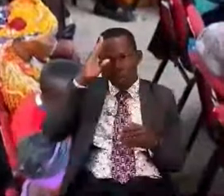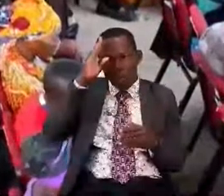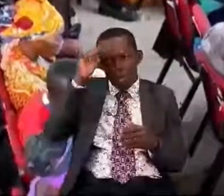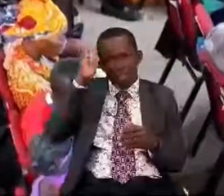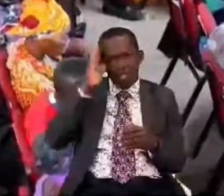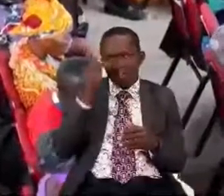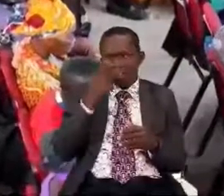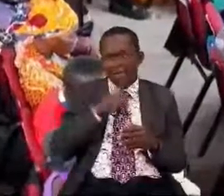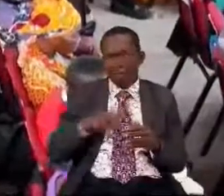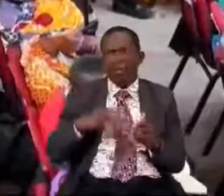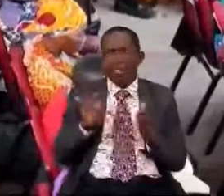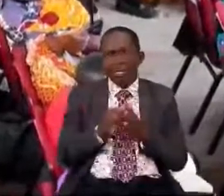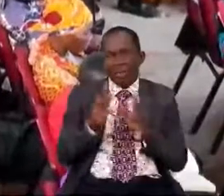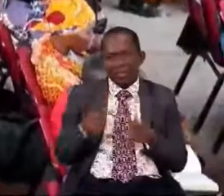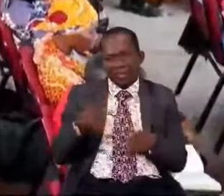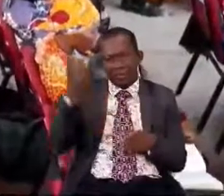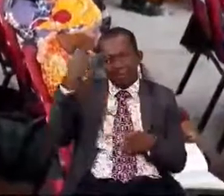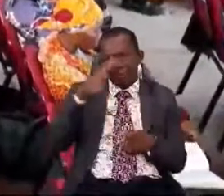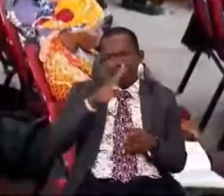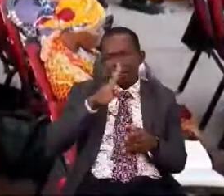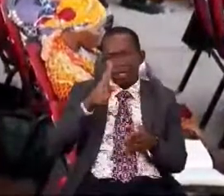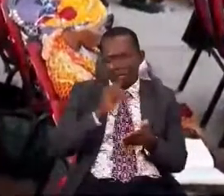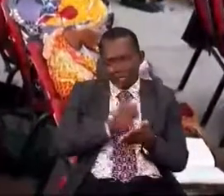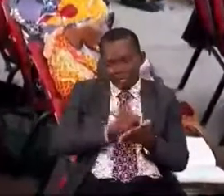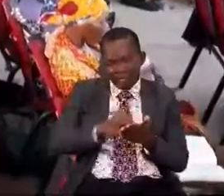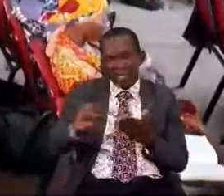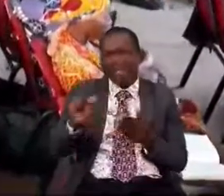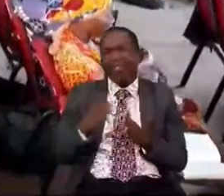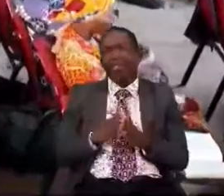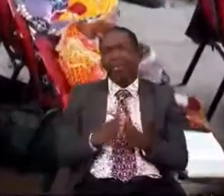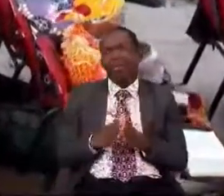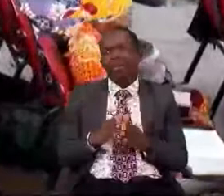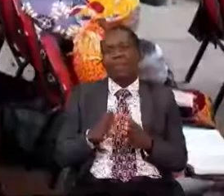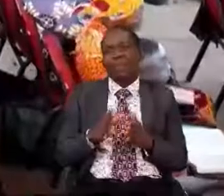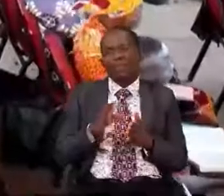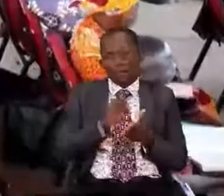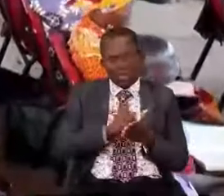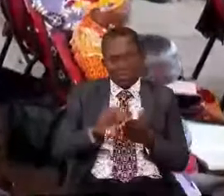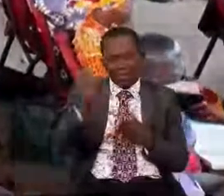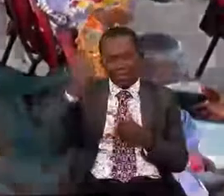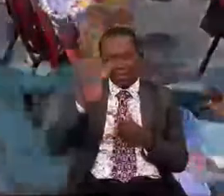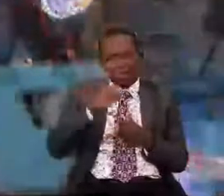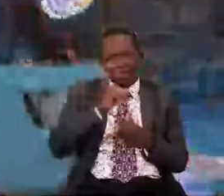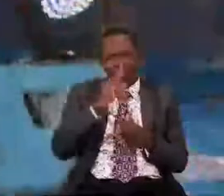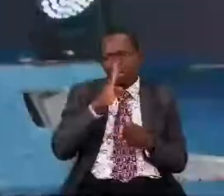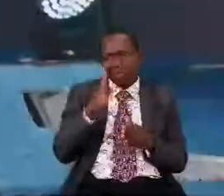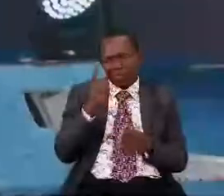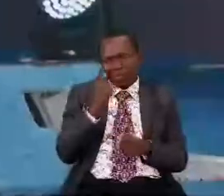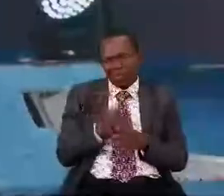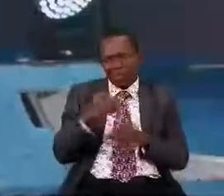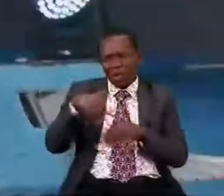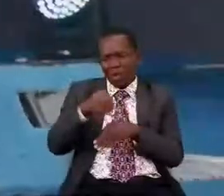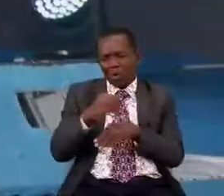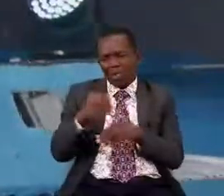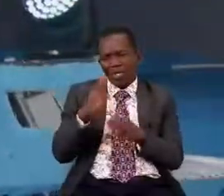ne doit pas être une sanctification superficielle, légère. Elle doit être une sanctification qui est profonde dans ton